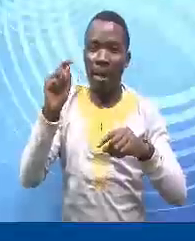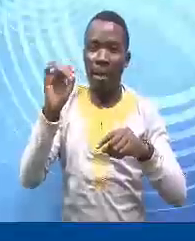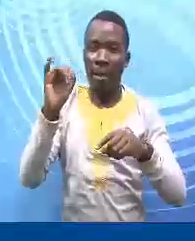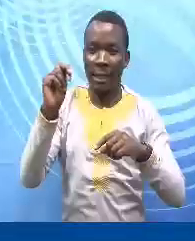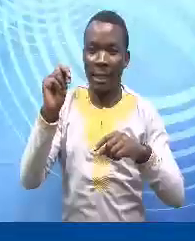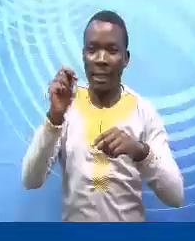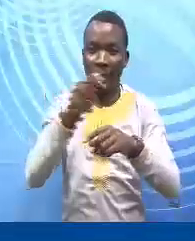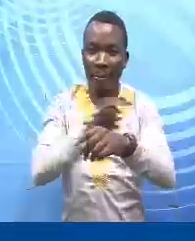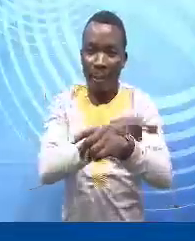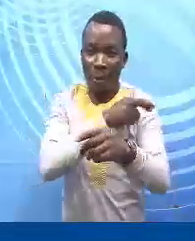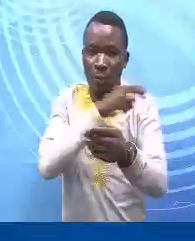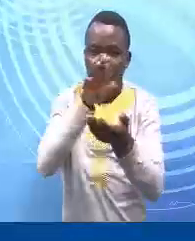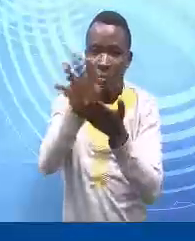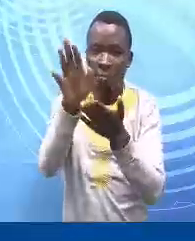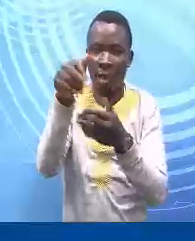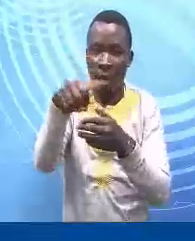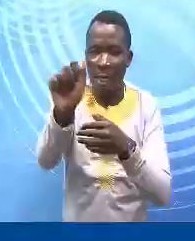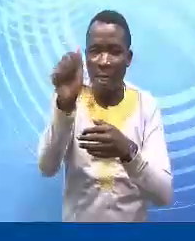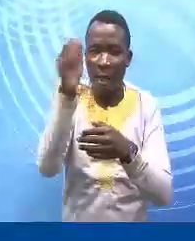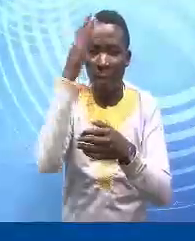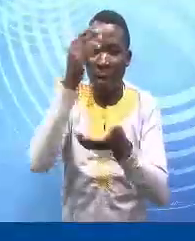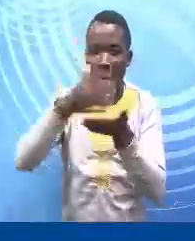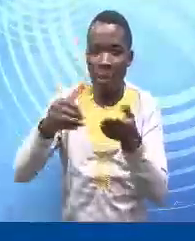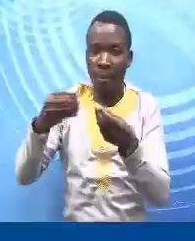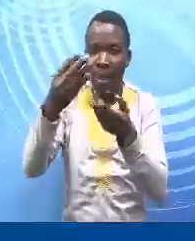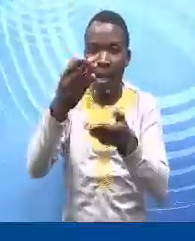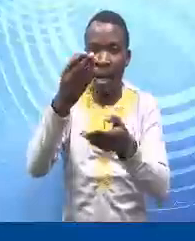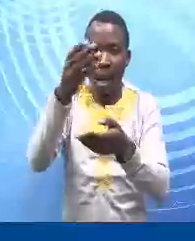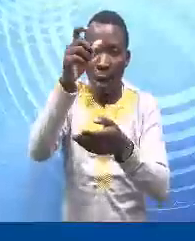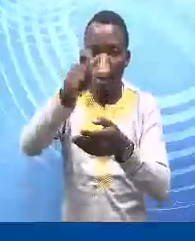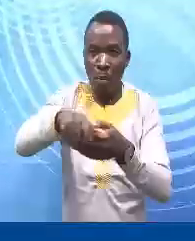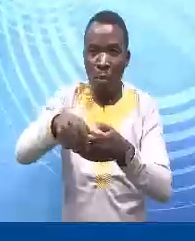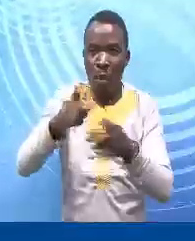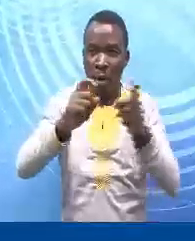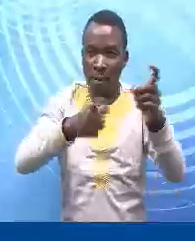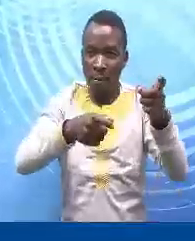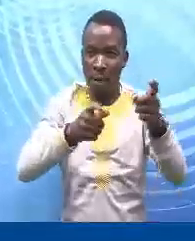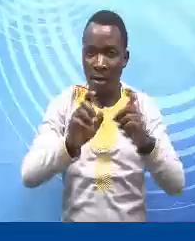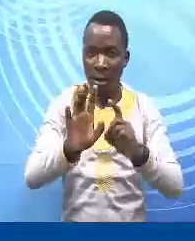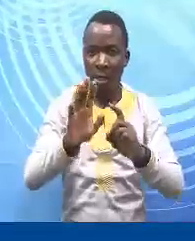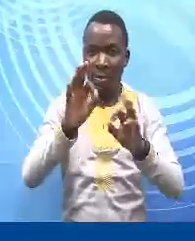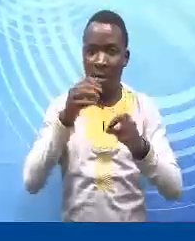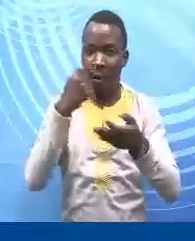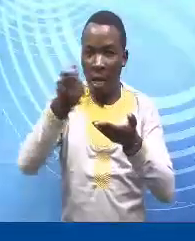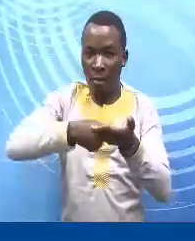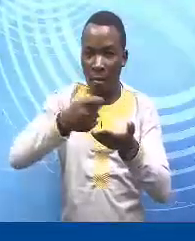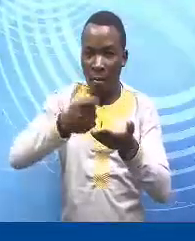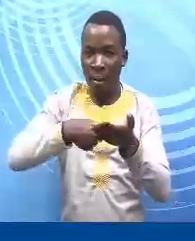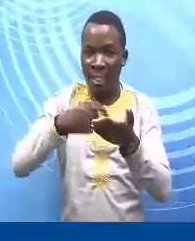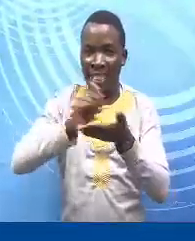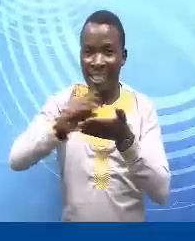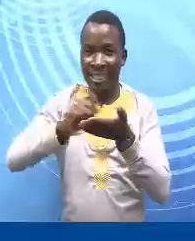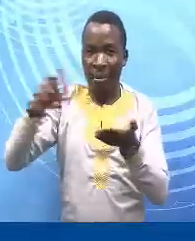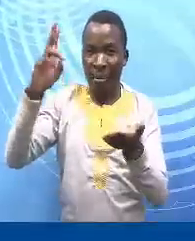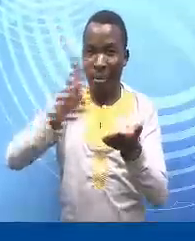ari gusohorwamo ari hashingiwe ku kuba imwe yarayihawe nk'inkuracyobo ndetse n'irage. Ibyo bavuga ko banabisinyiye bahari ndetse n'inyandiko